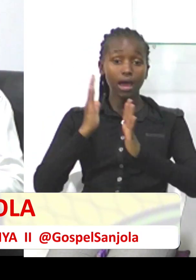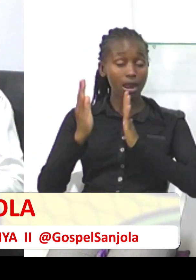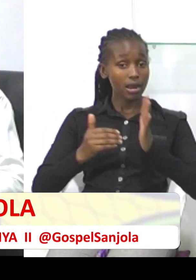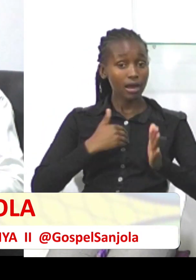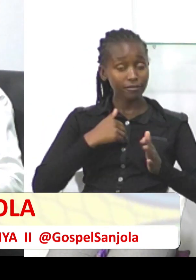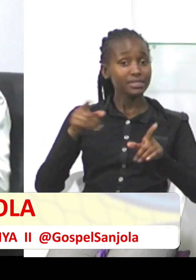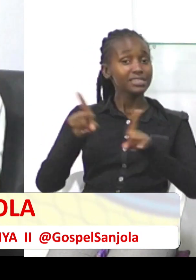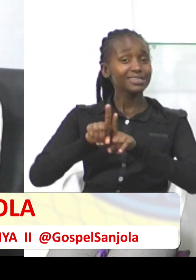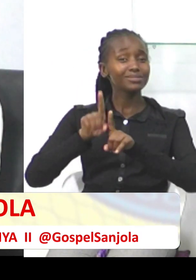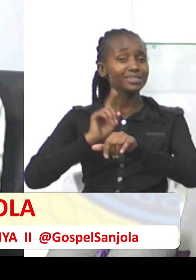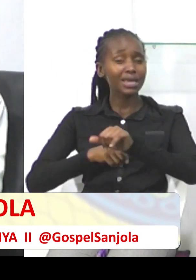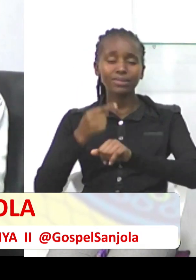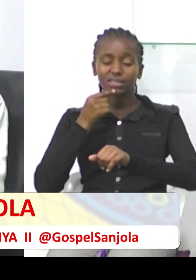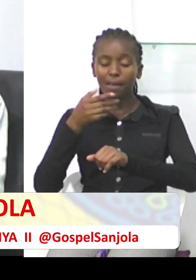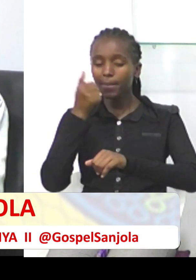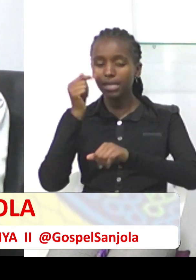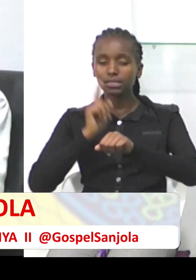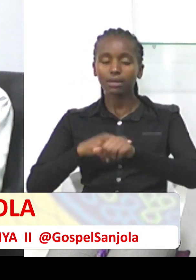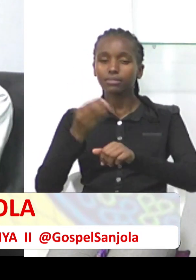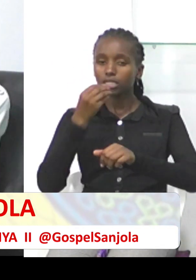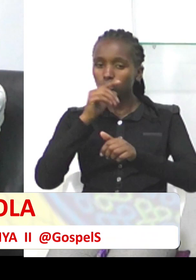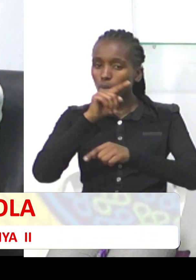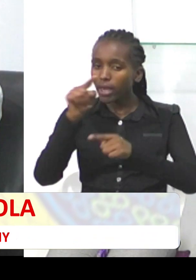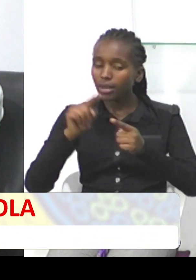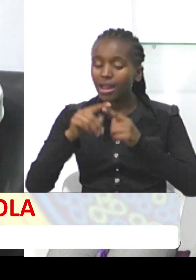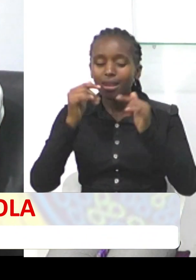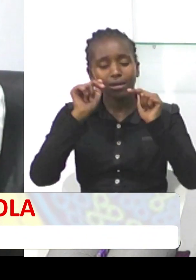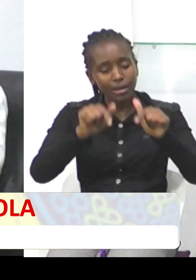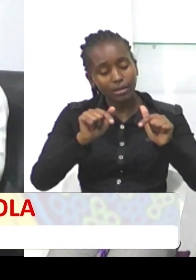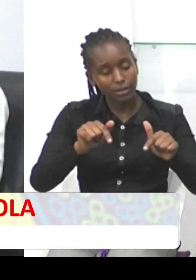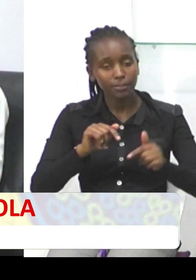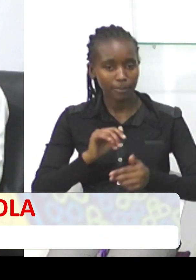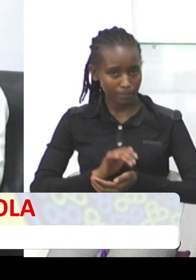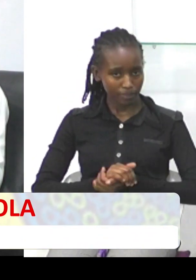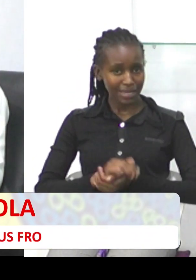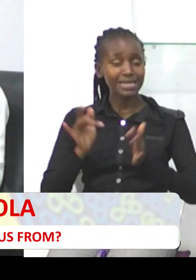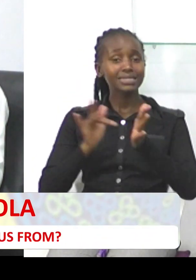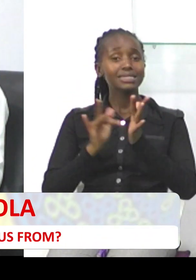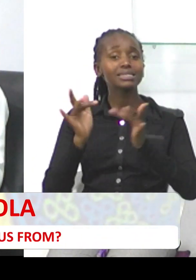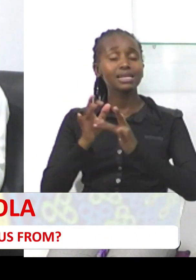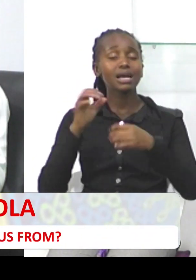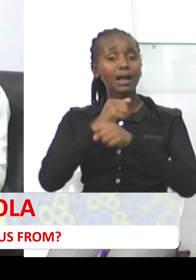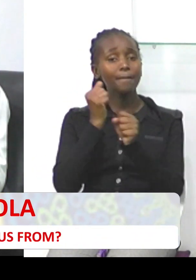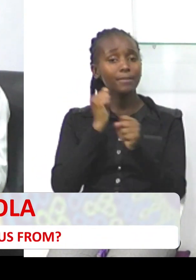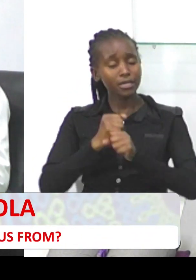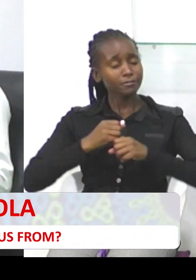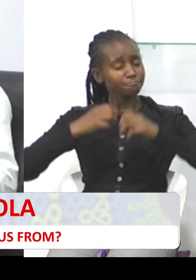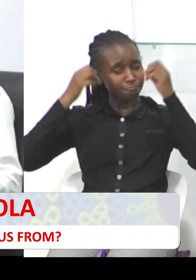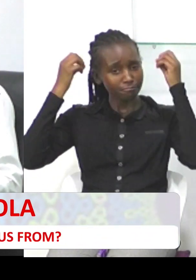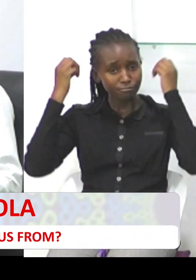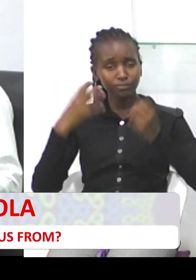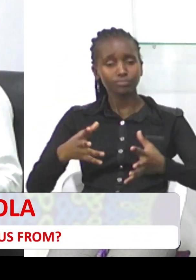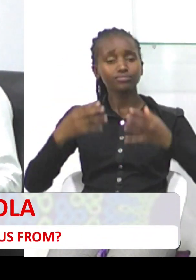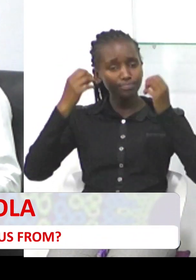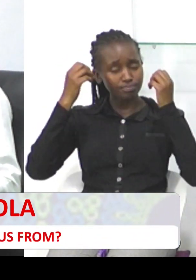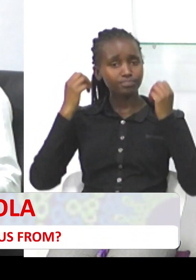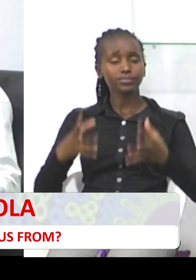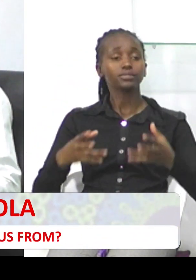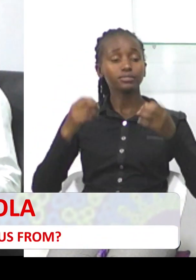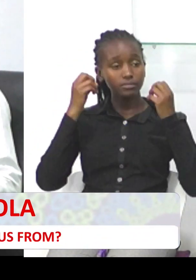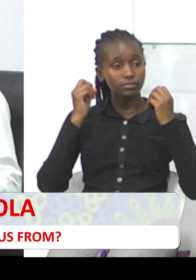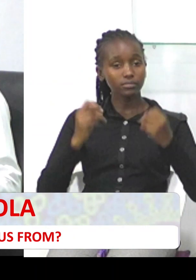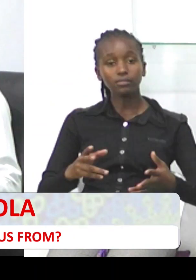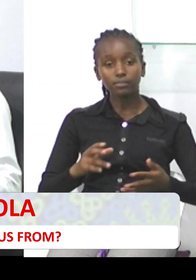watu kukula. Kukula. And Jesus multiplied it. Imagine samaki tano mikatenga hapa. Zini 2 zini 3. Mimi nashinda